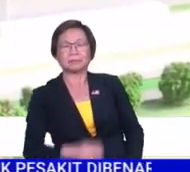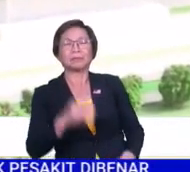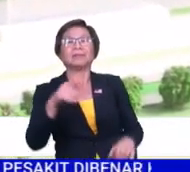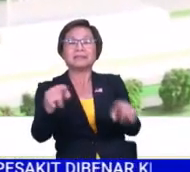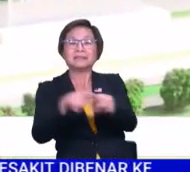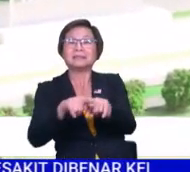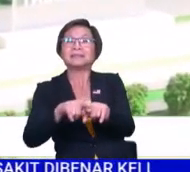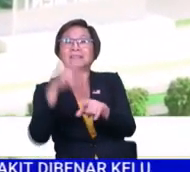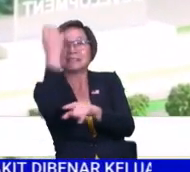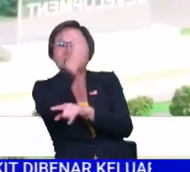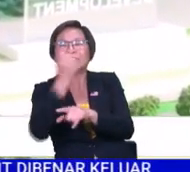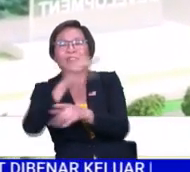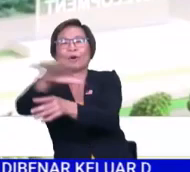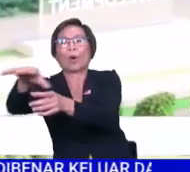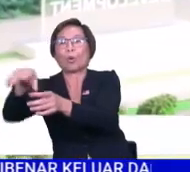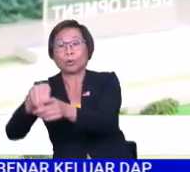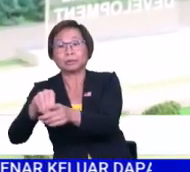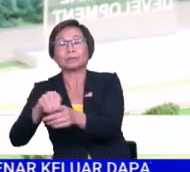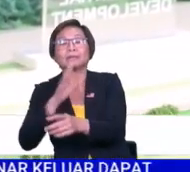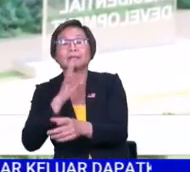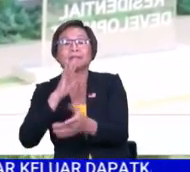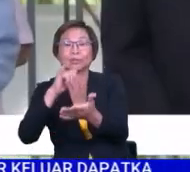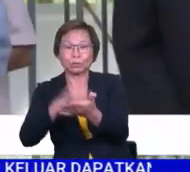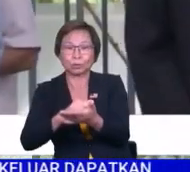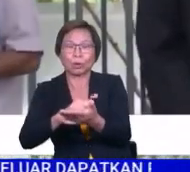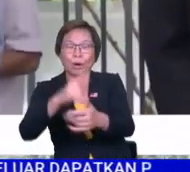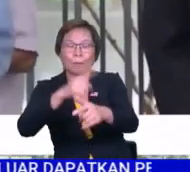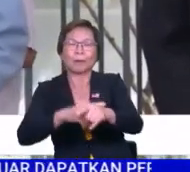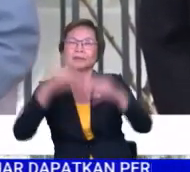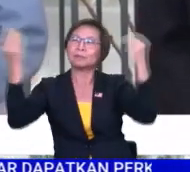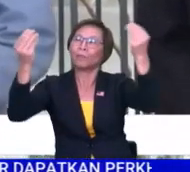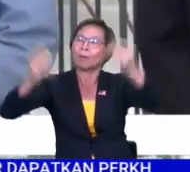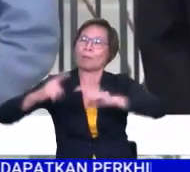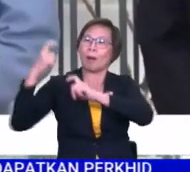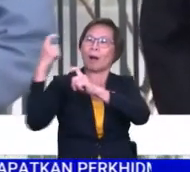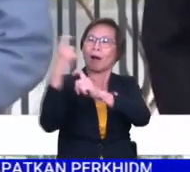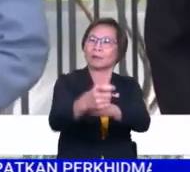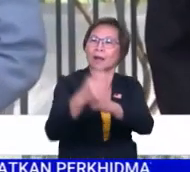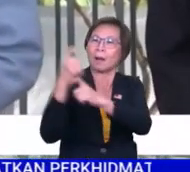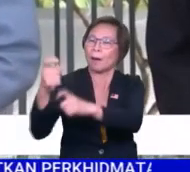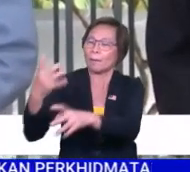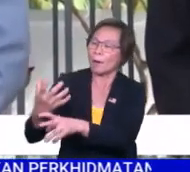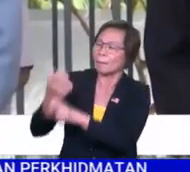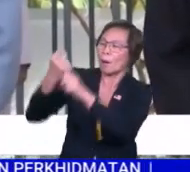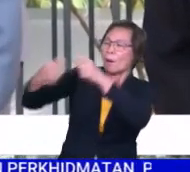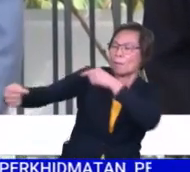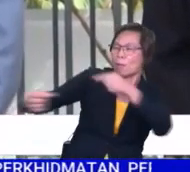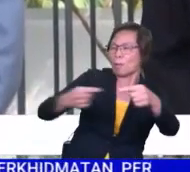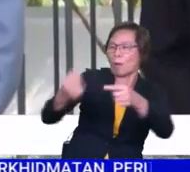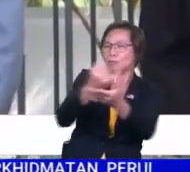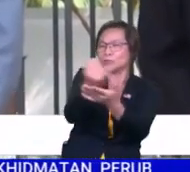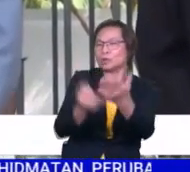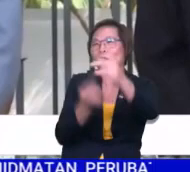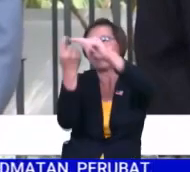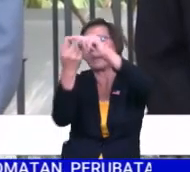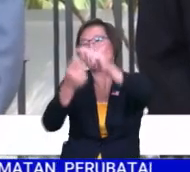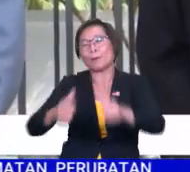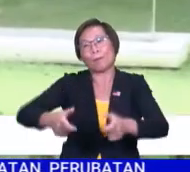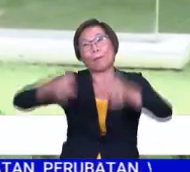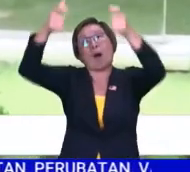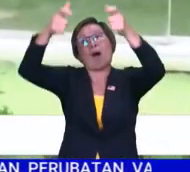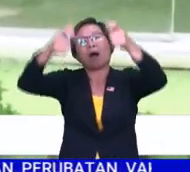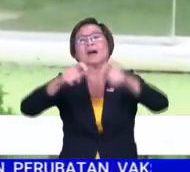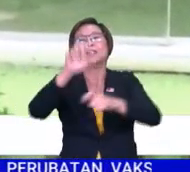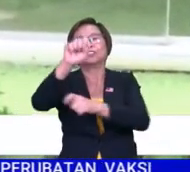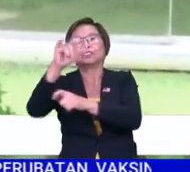bersifat lebih inklusif Beliau berkata demikian semasa Majlis penyampaian hadiah kepada pemenang pertandingan semifinal langit anjuran